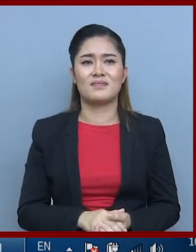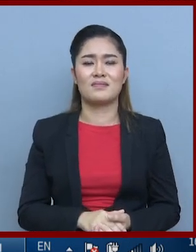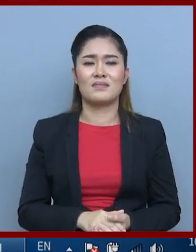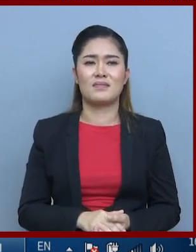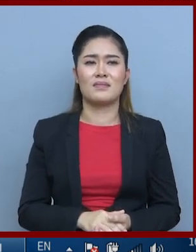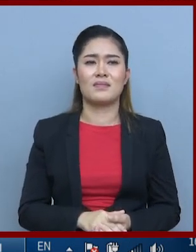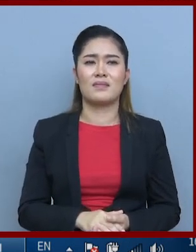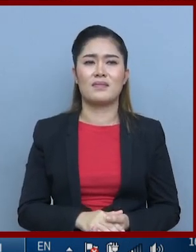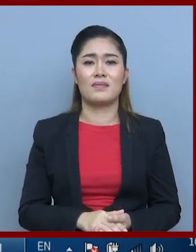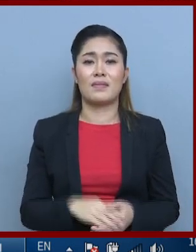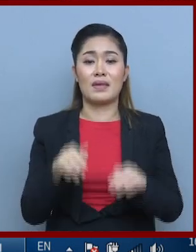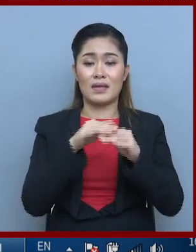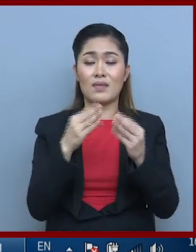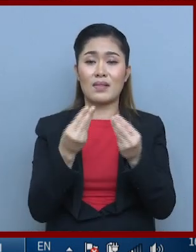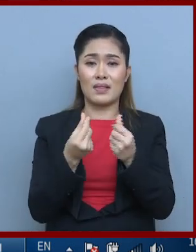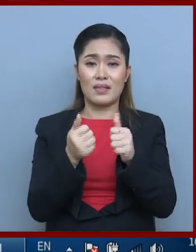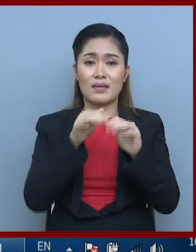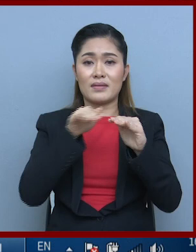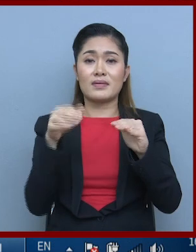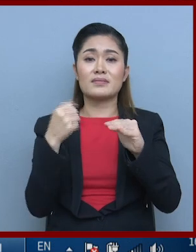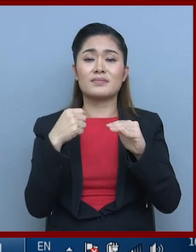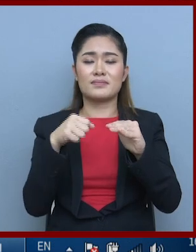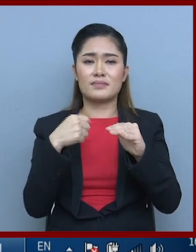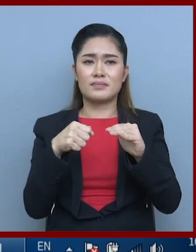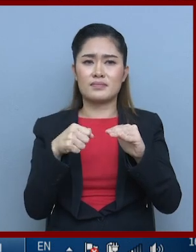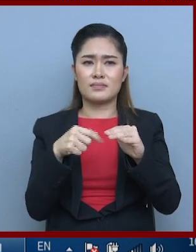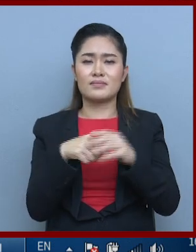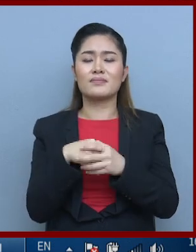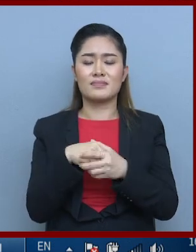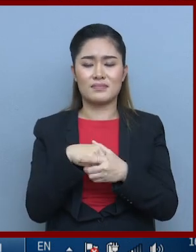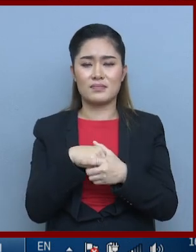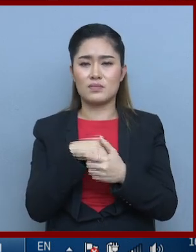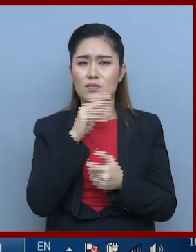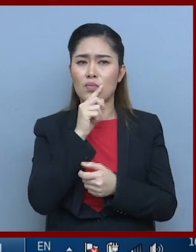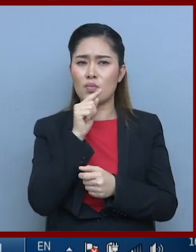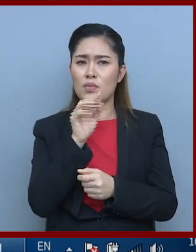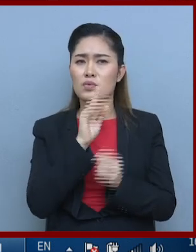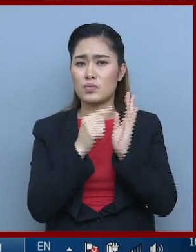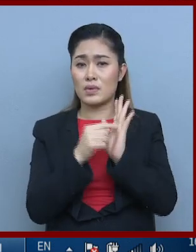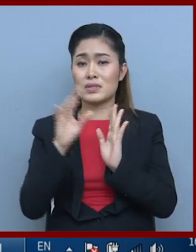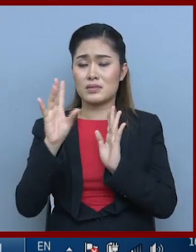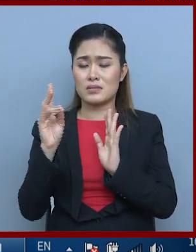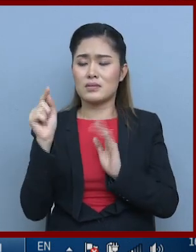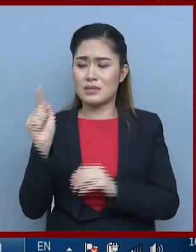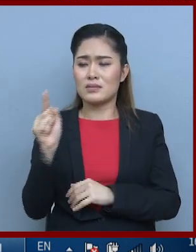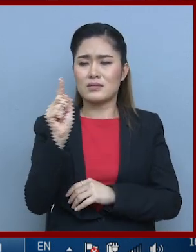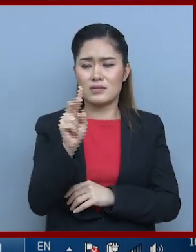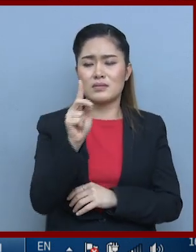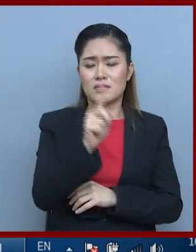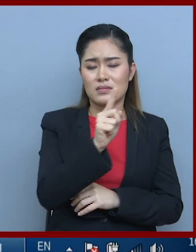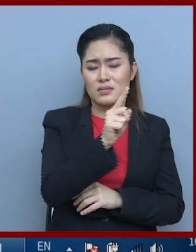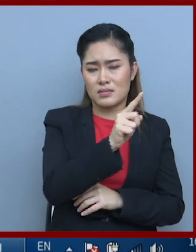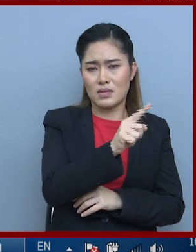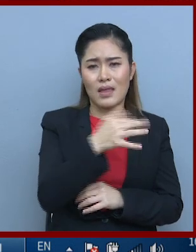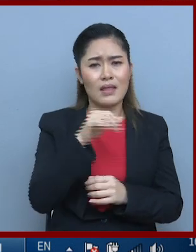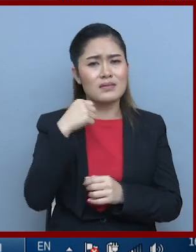การแอนกับค่าในเลขฐาน10นะแต่ละบิตว่าจะให้ติดเนี่ยสมมติว่าเป็น7โอเคติดเรียงนี่เรารู้แต่ยัง